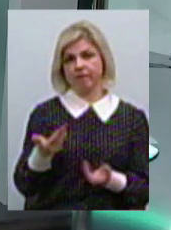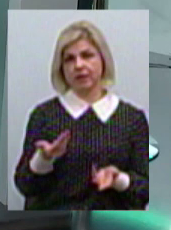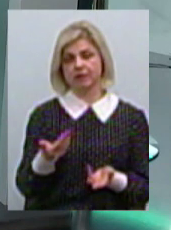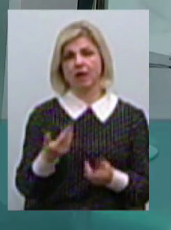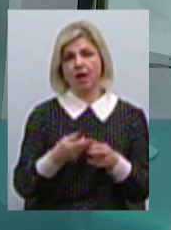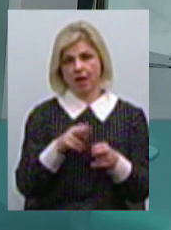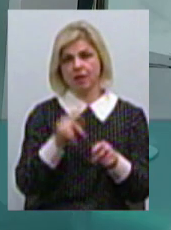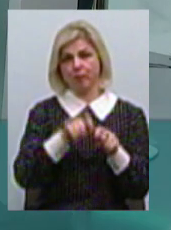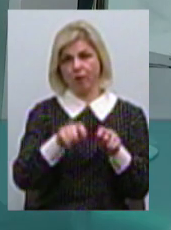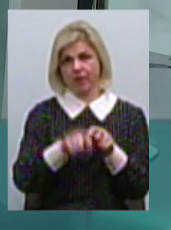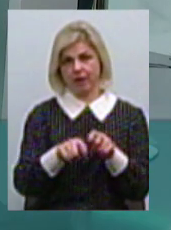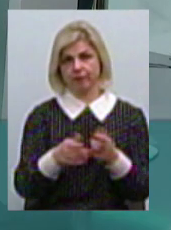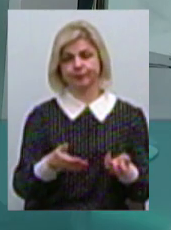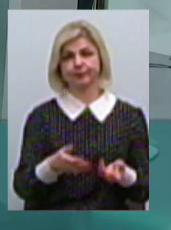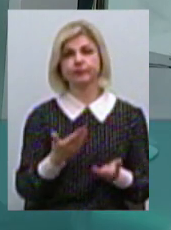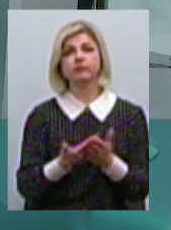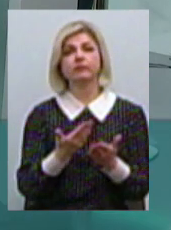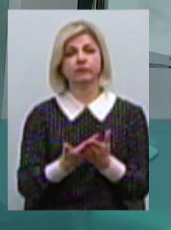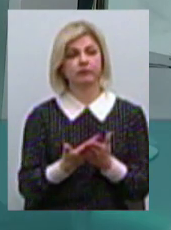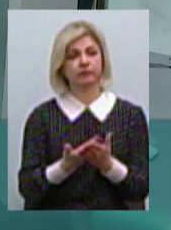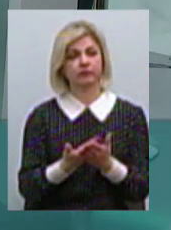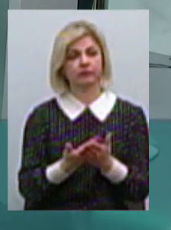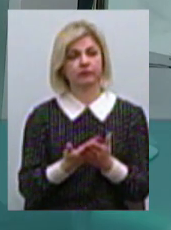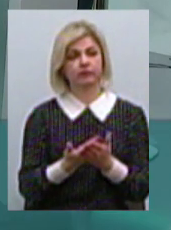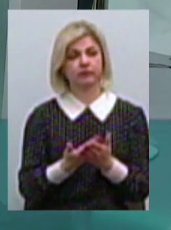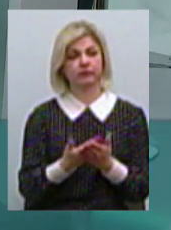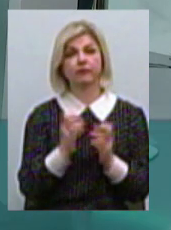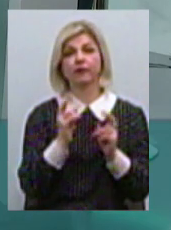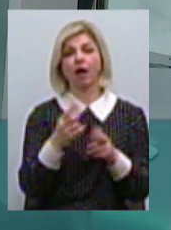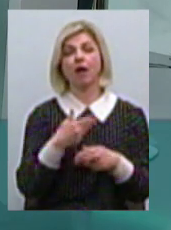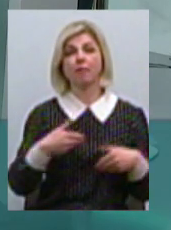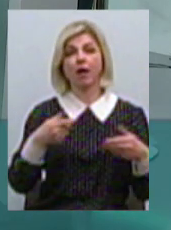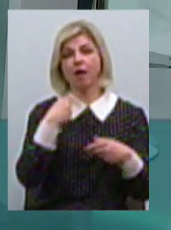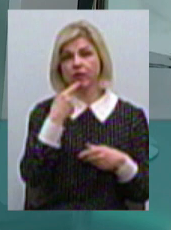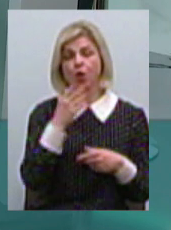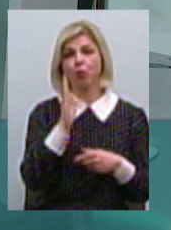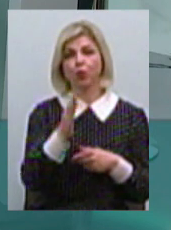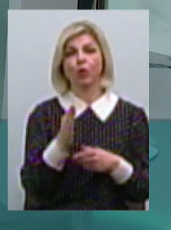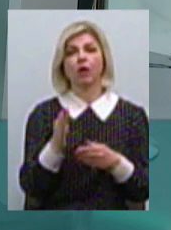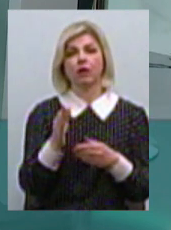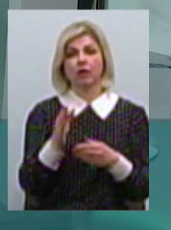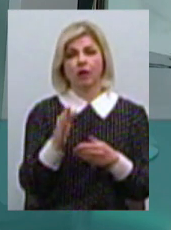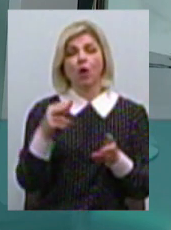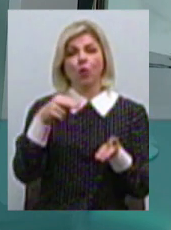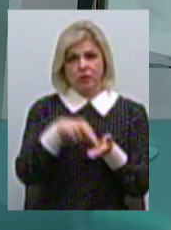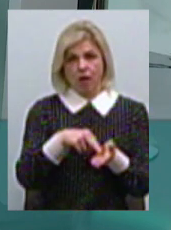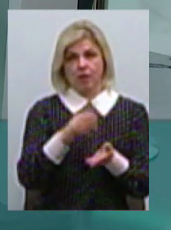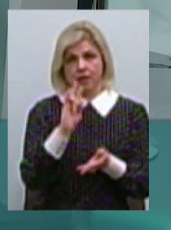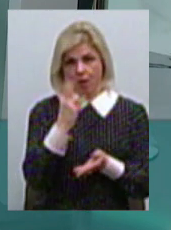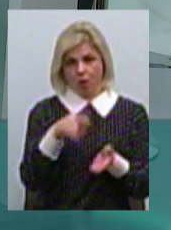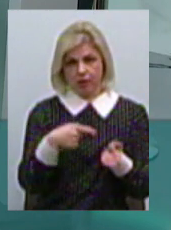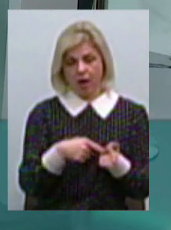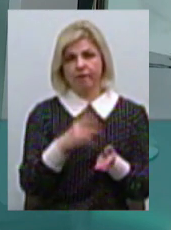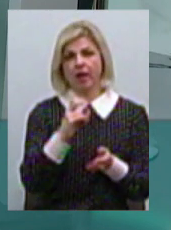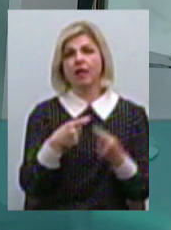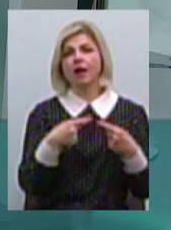даного вимірювального прибору. Наприклад, як я вже зазначав, що ми будемо їх вставляти в місті Миколаєві, і на певних